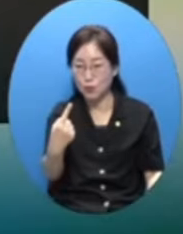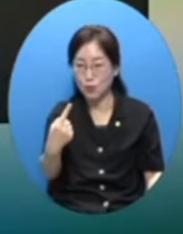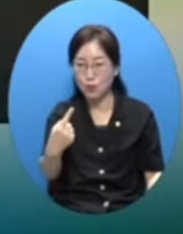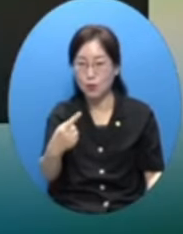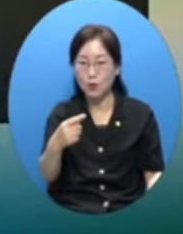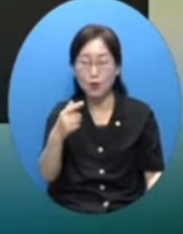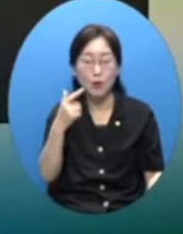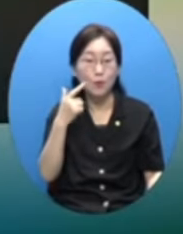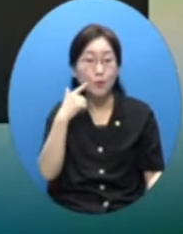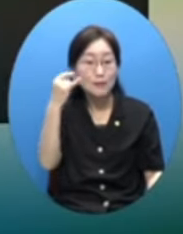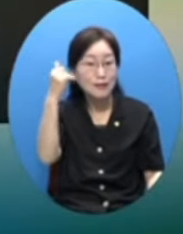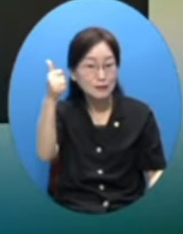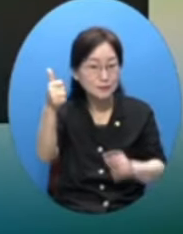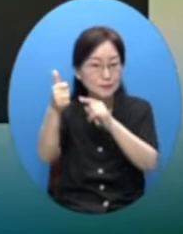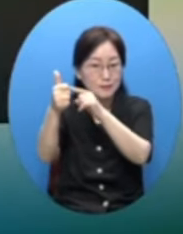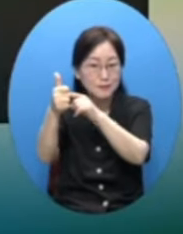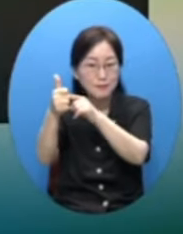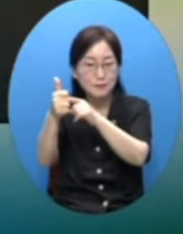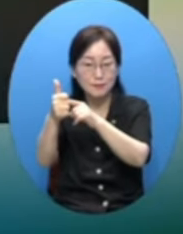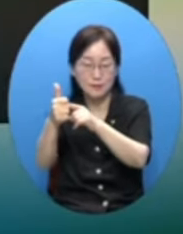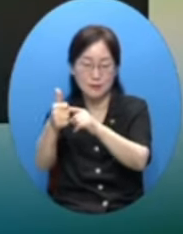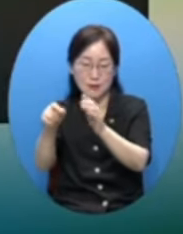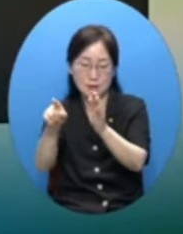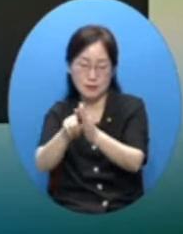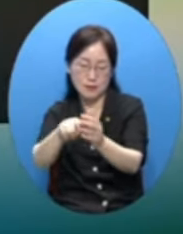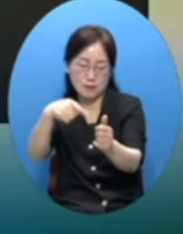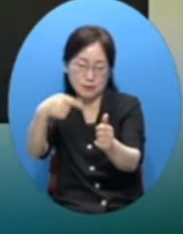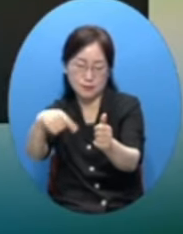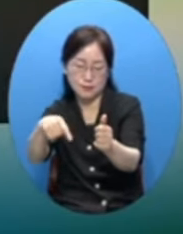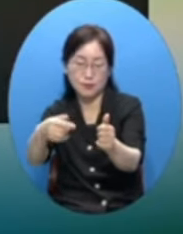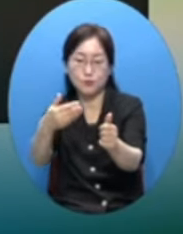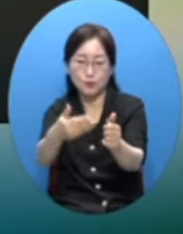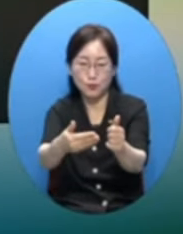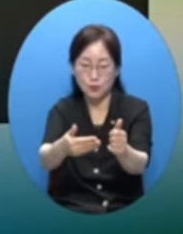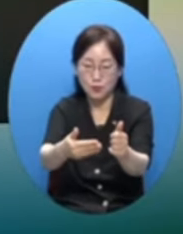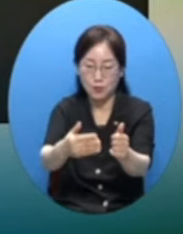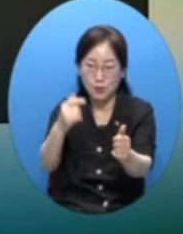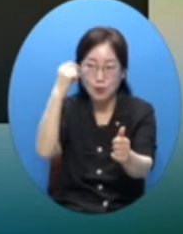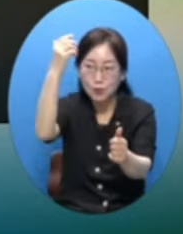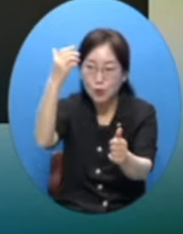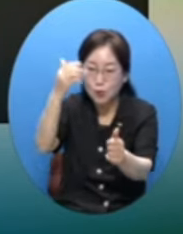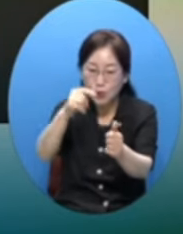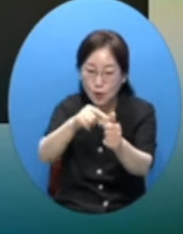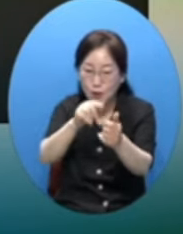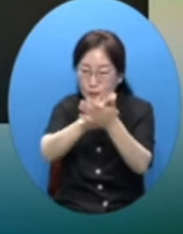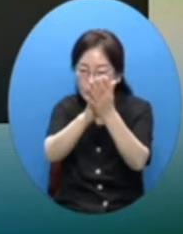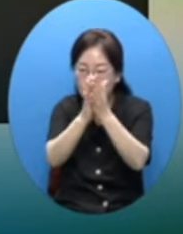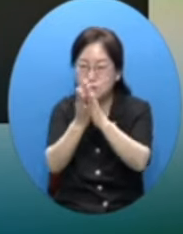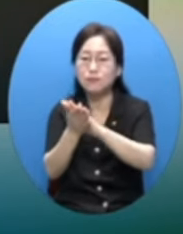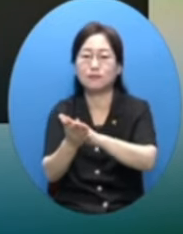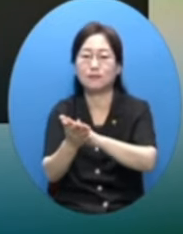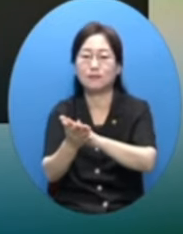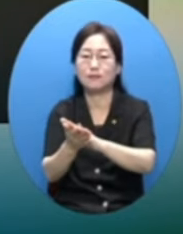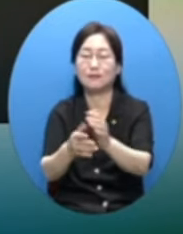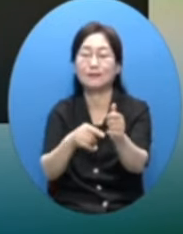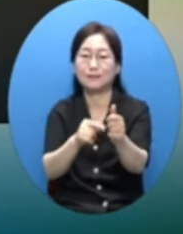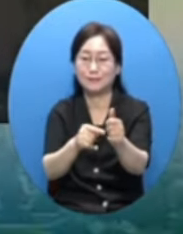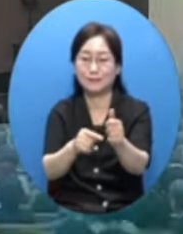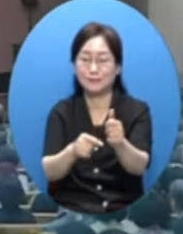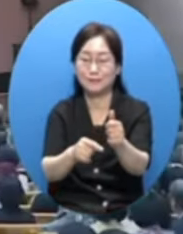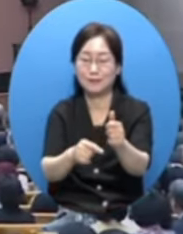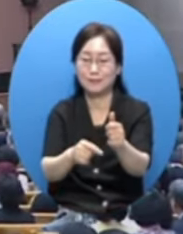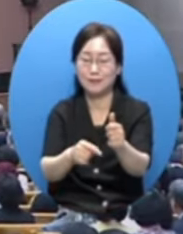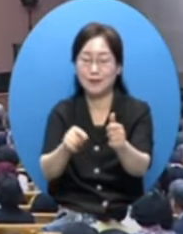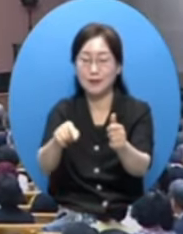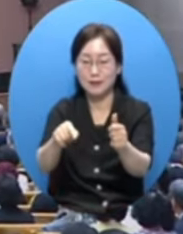목사님의 신앙 주도를 받으면서 그 영혼이 조금 조금씩 변화되기 시작했습니다. 그런데 그가